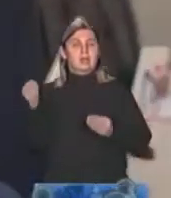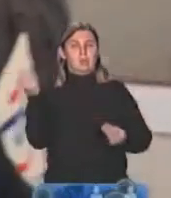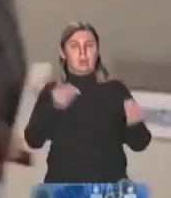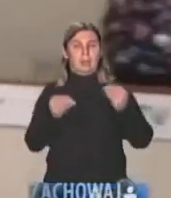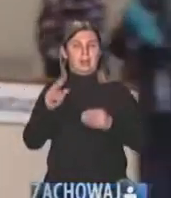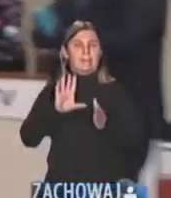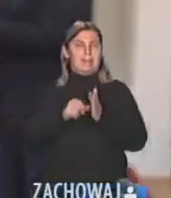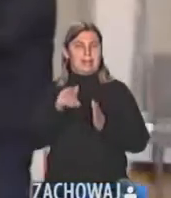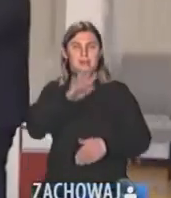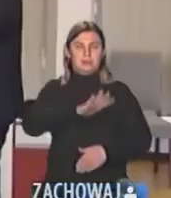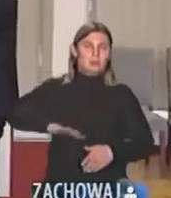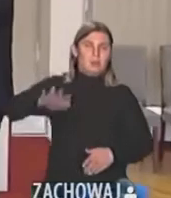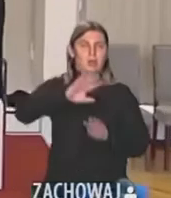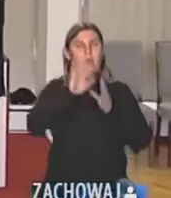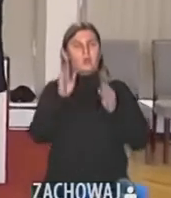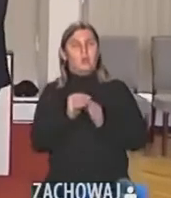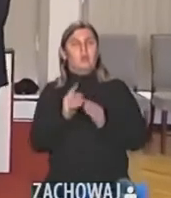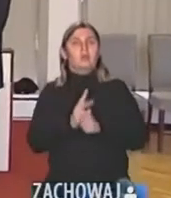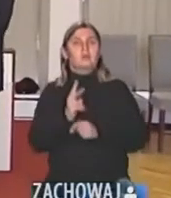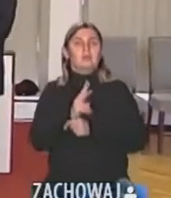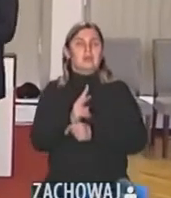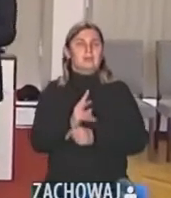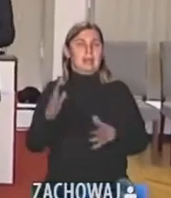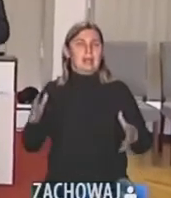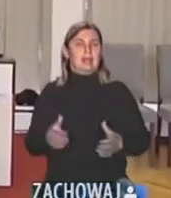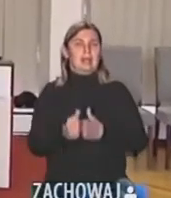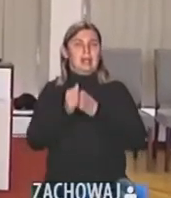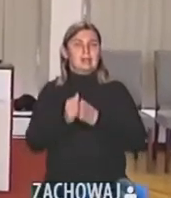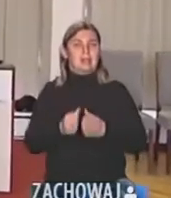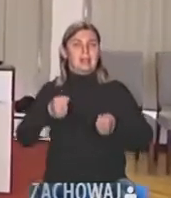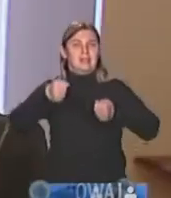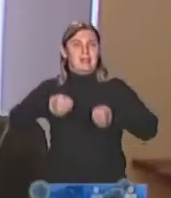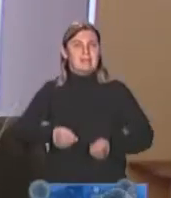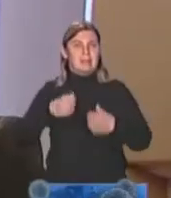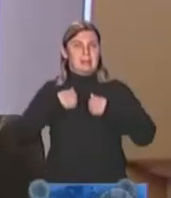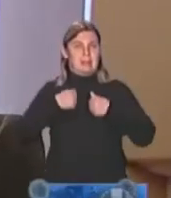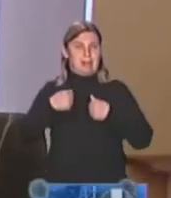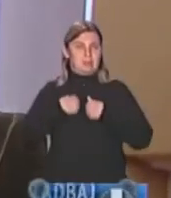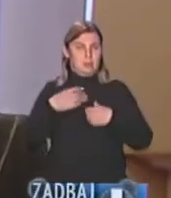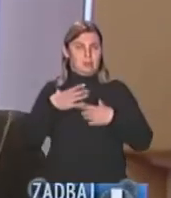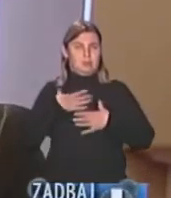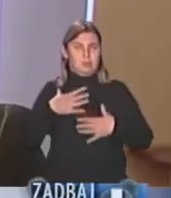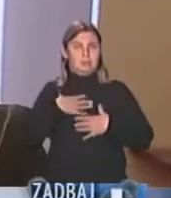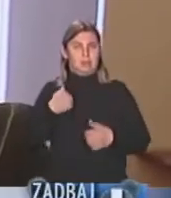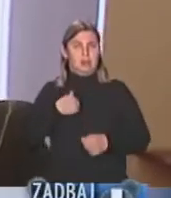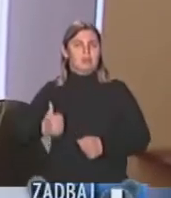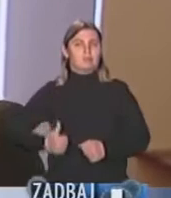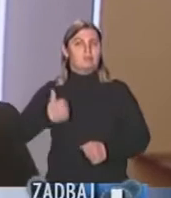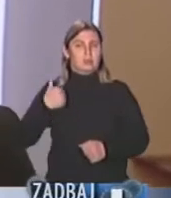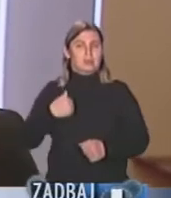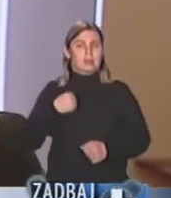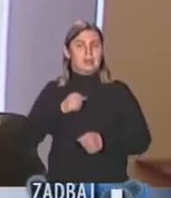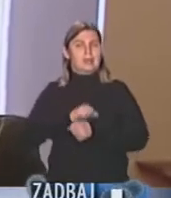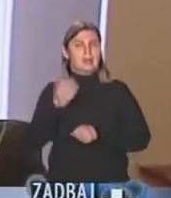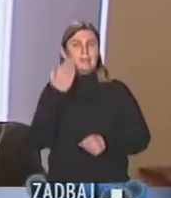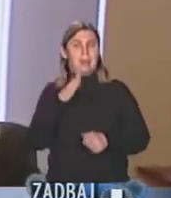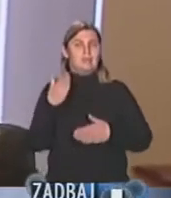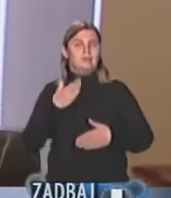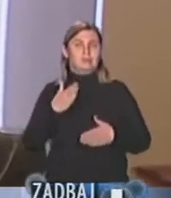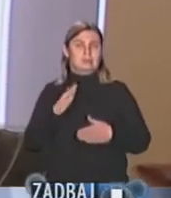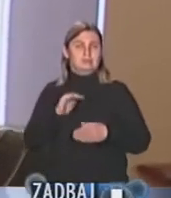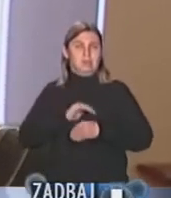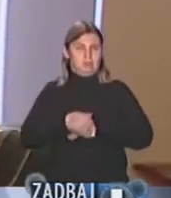na terenie miasta ogólnodostępnych, ratujących życie defibrylatorów. Przede wszystkim ogromna duma. I jesteśmy bardzo szczęśliwi,